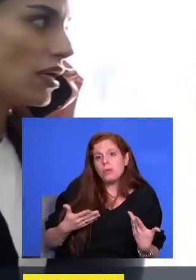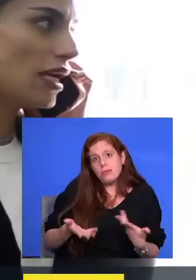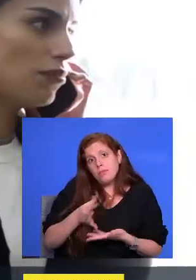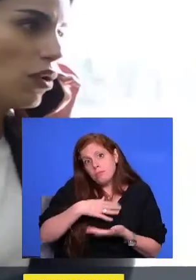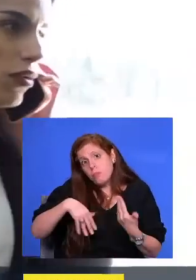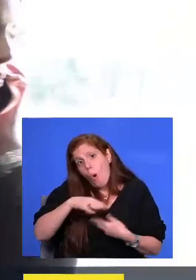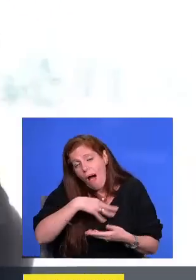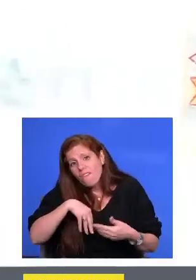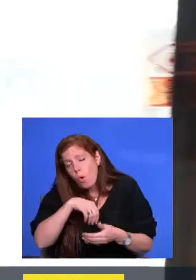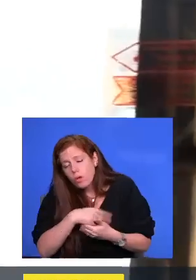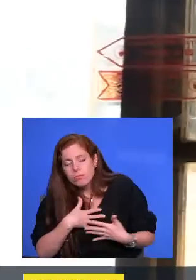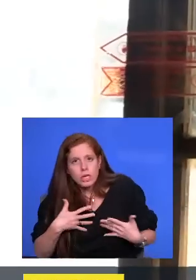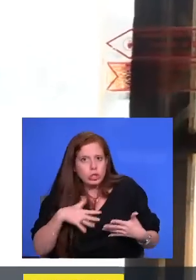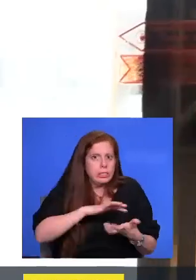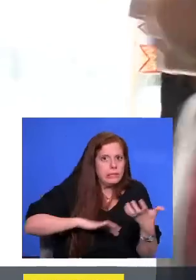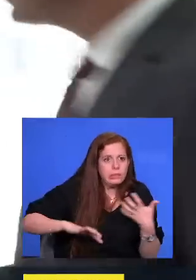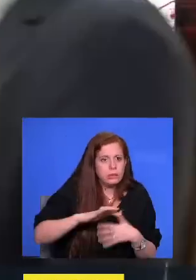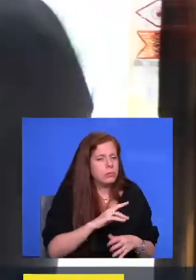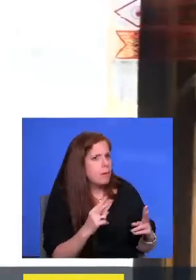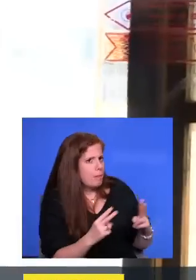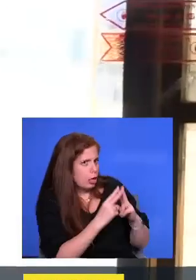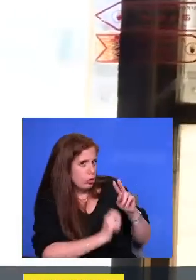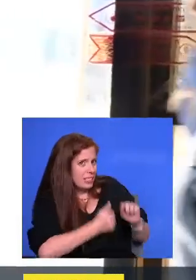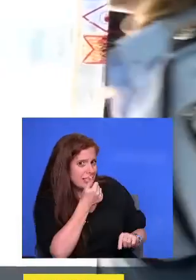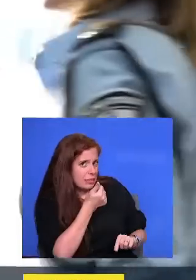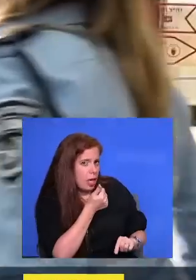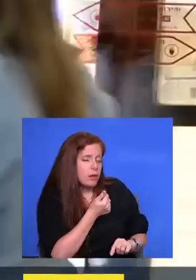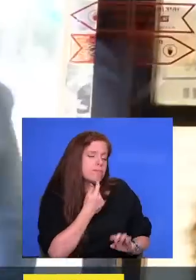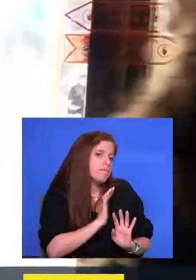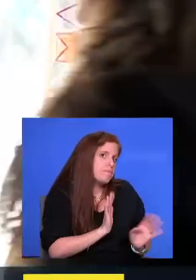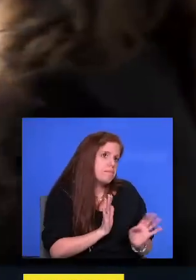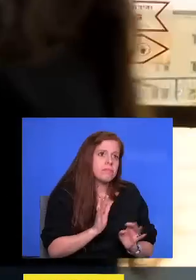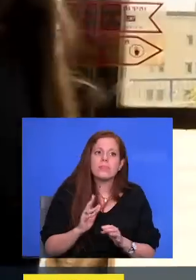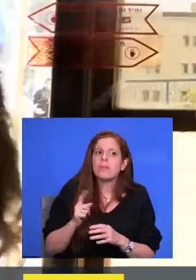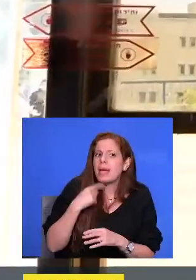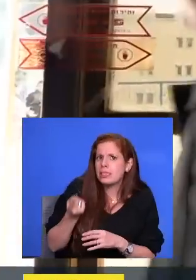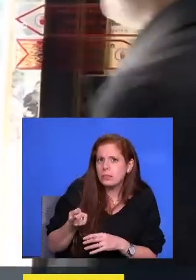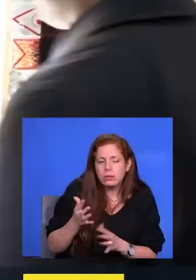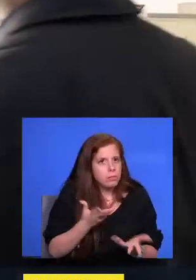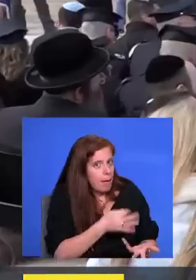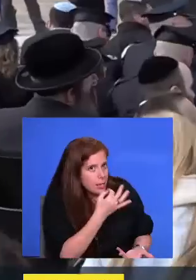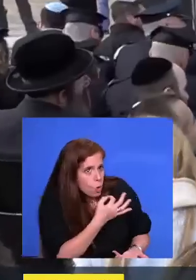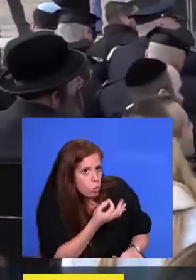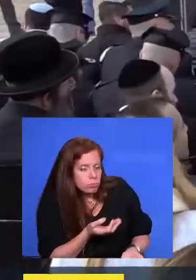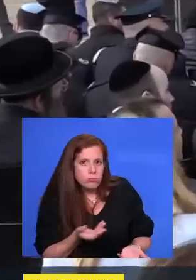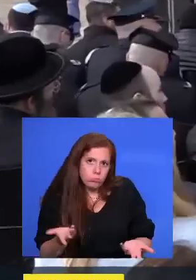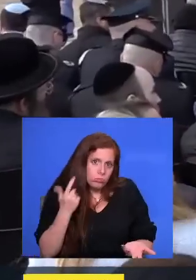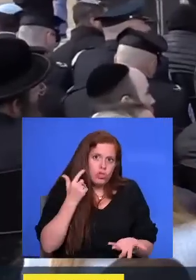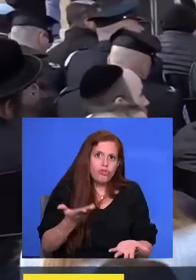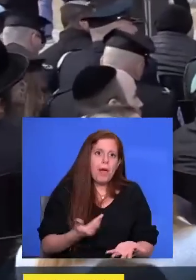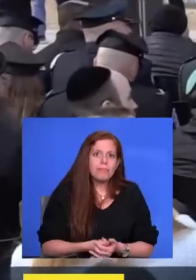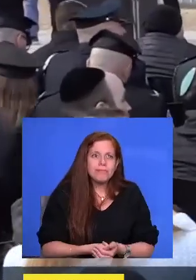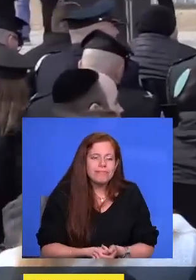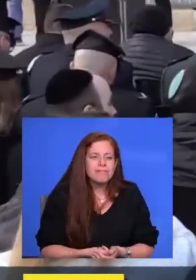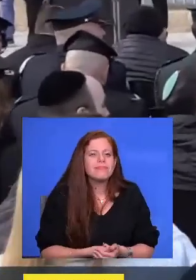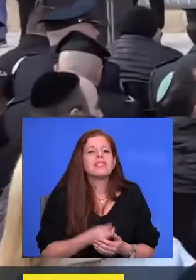תחושות מעורבות. פגשת את השר הנכנס כבר? מה אתה הולך להגיד? מה, בניום? כן. תשמע. מי שהוא דאג להושיב את